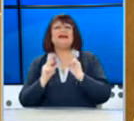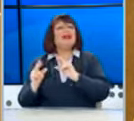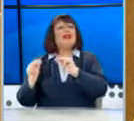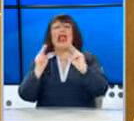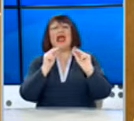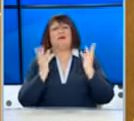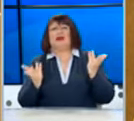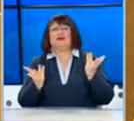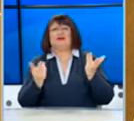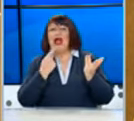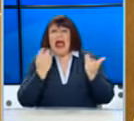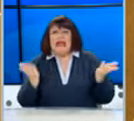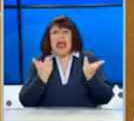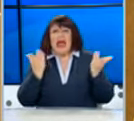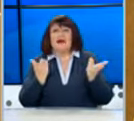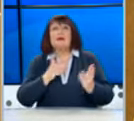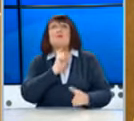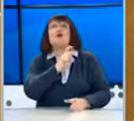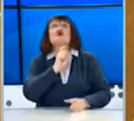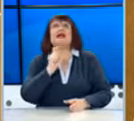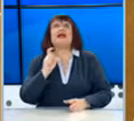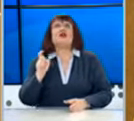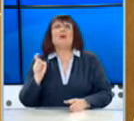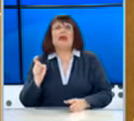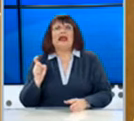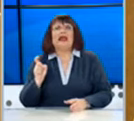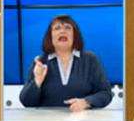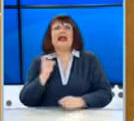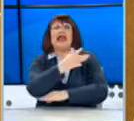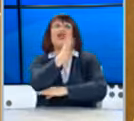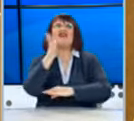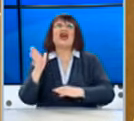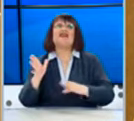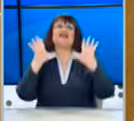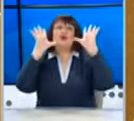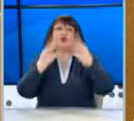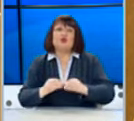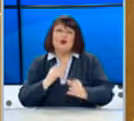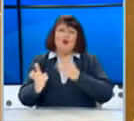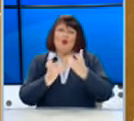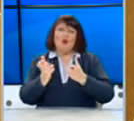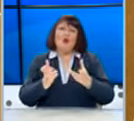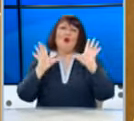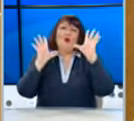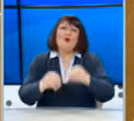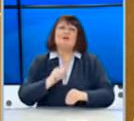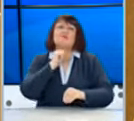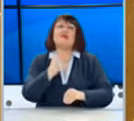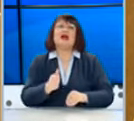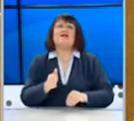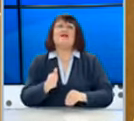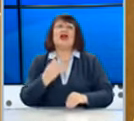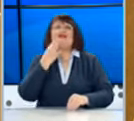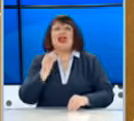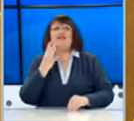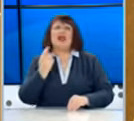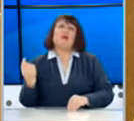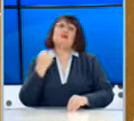αίθουσα? Πόσα εκατομμύρια δασών θα έχουν καεί? Πόσες χαμένες ευκαιρίες θα